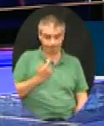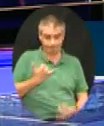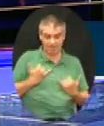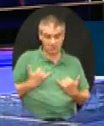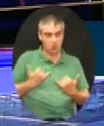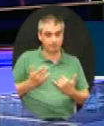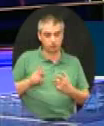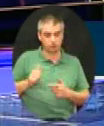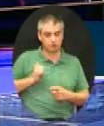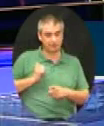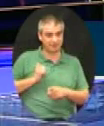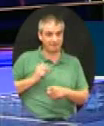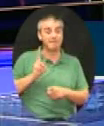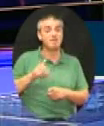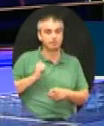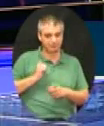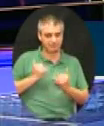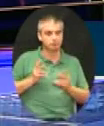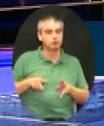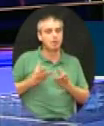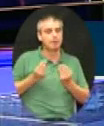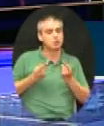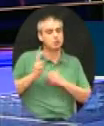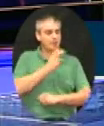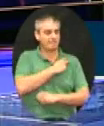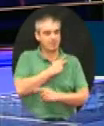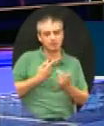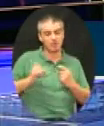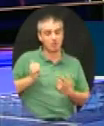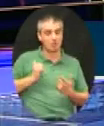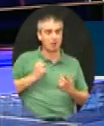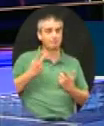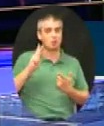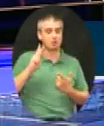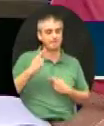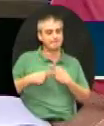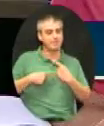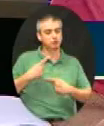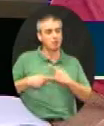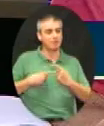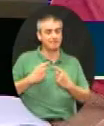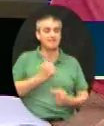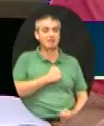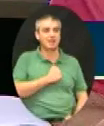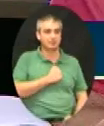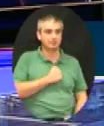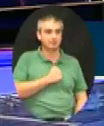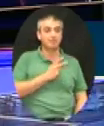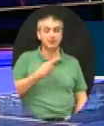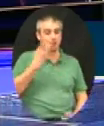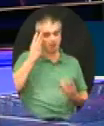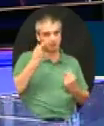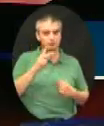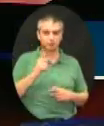היום יש בצבא, ויש בצבא היום, הרבה יותר מפקדים והרבה יותר חיילים, מסורתיים ודתיים, וגם יותר